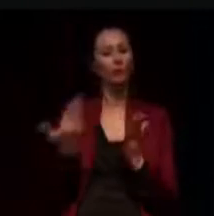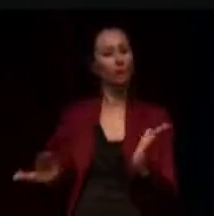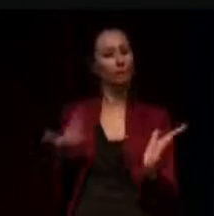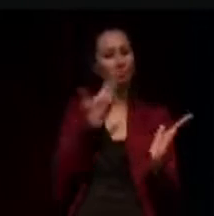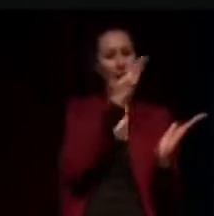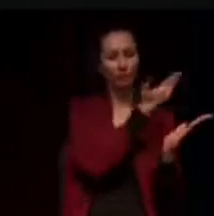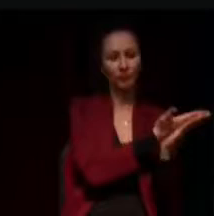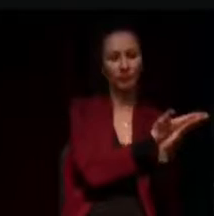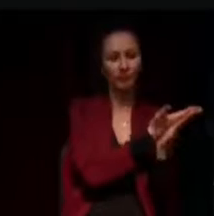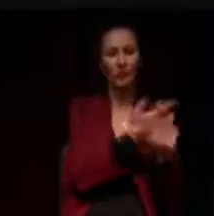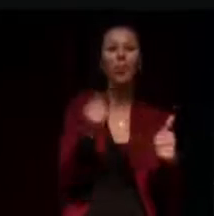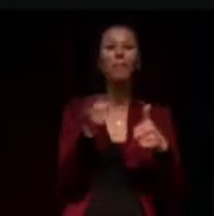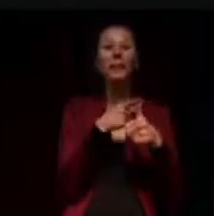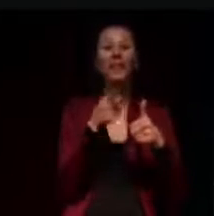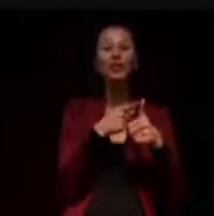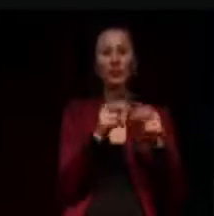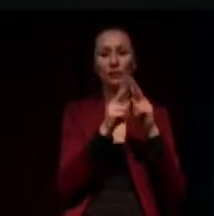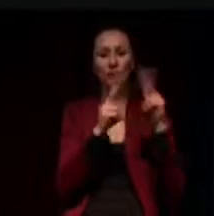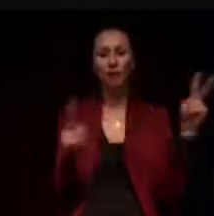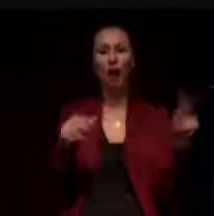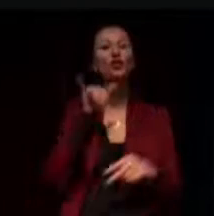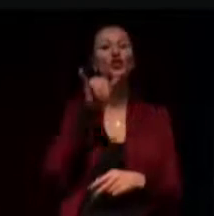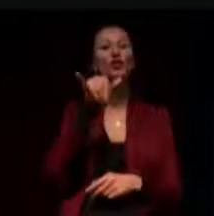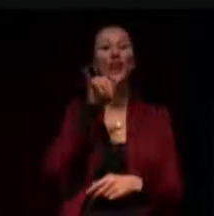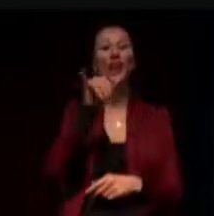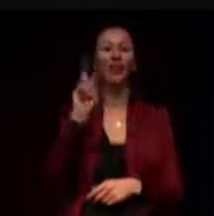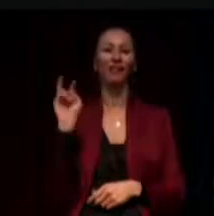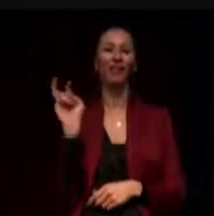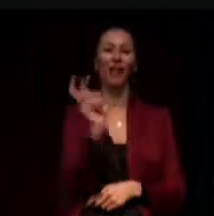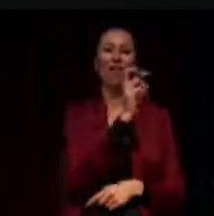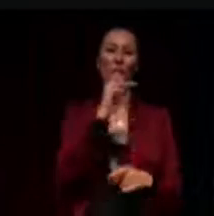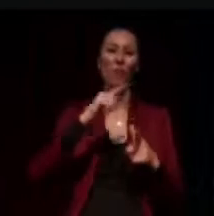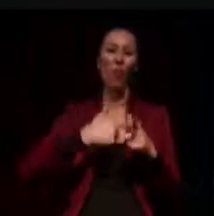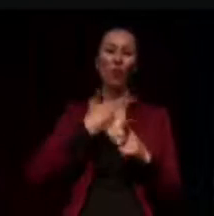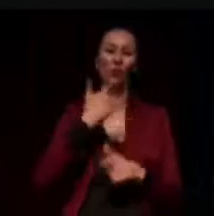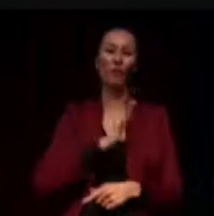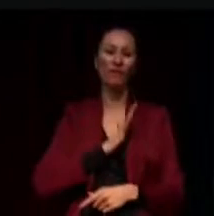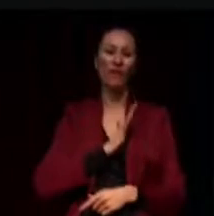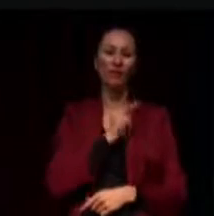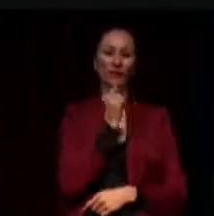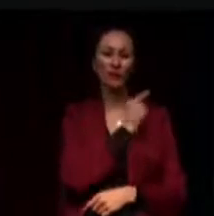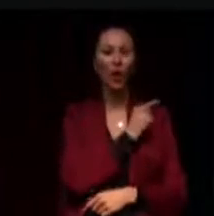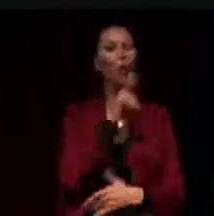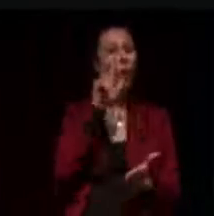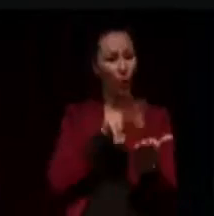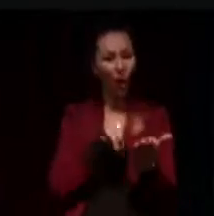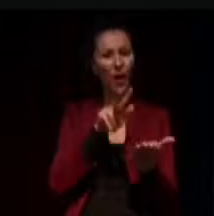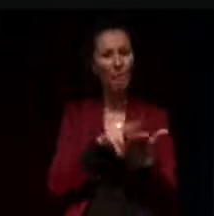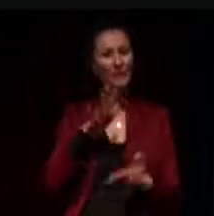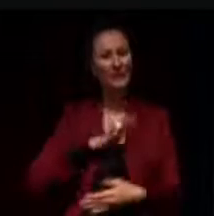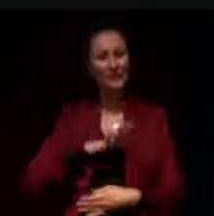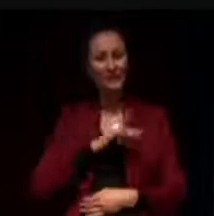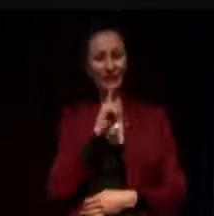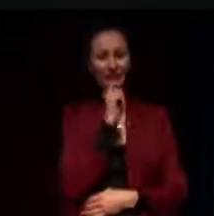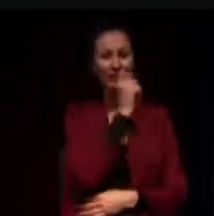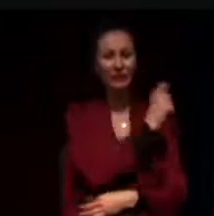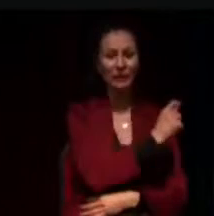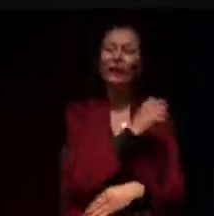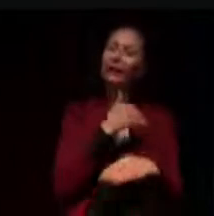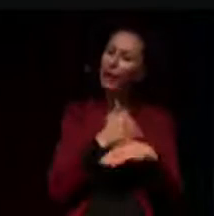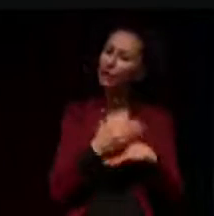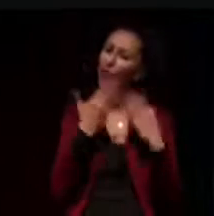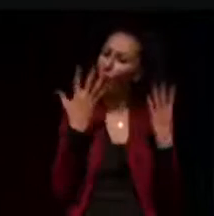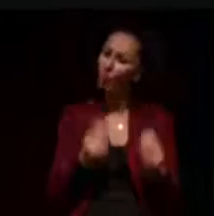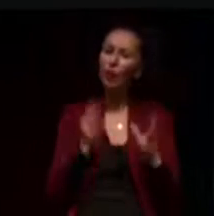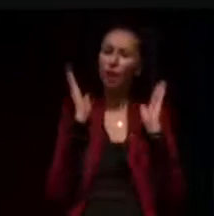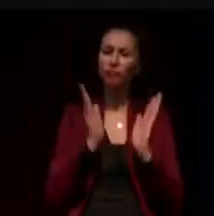gitti. Birinci sırada Çiğli tramvay projesi vardı. Onaylanmasını istedi. Geç de